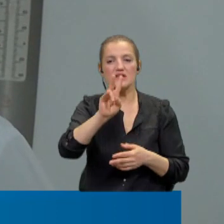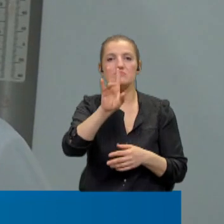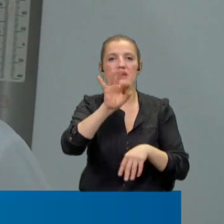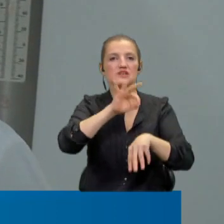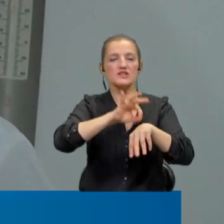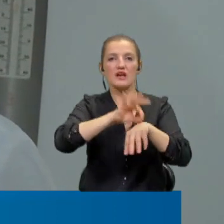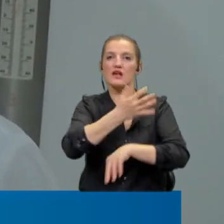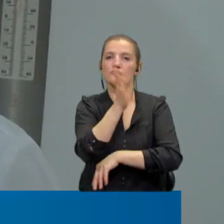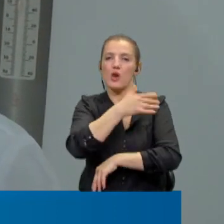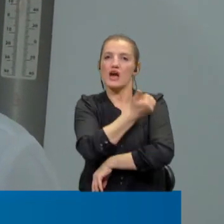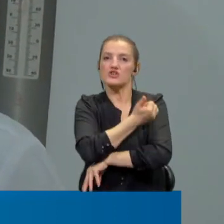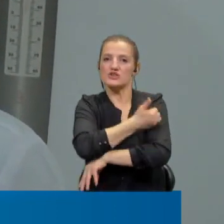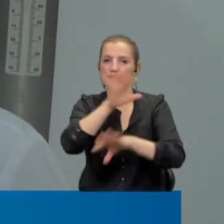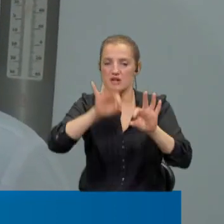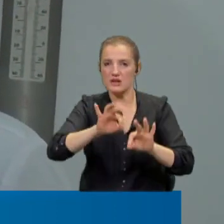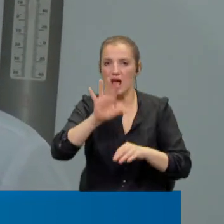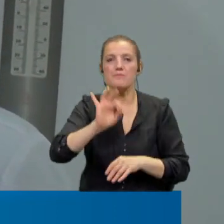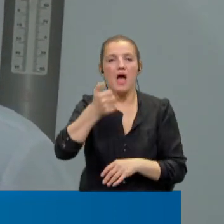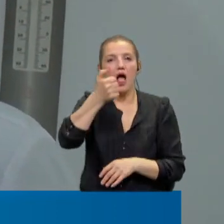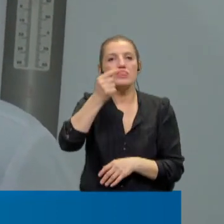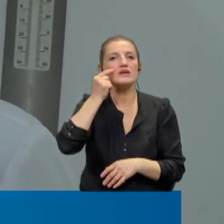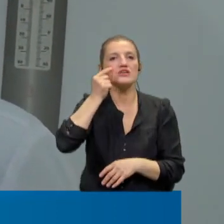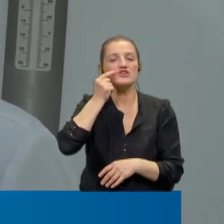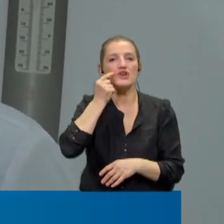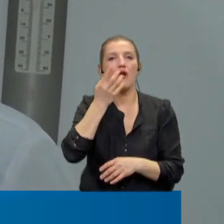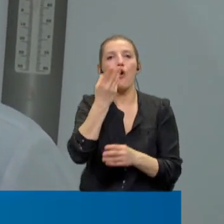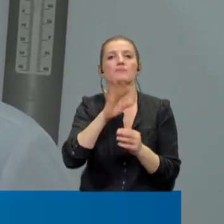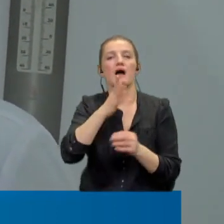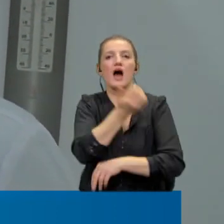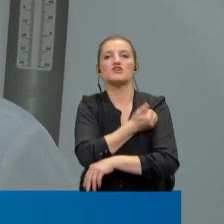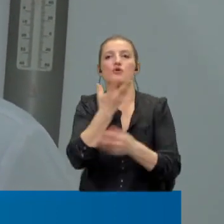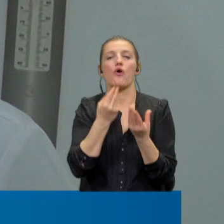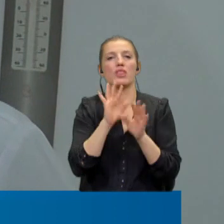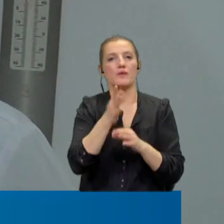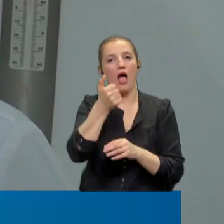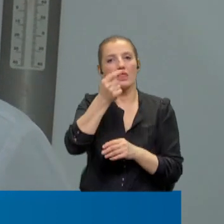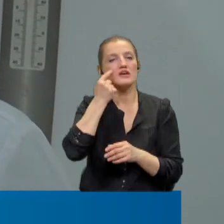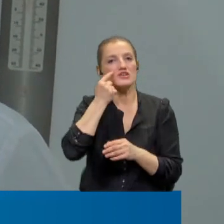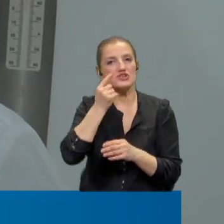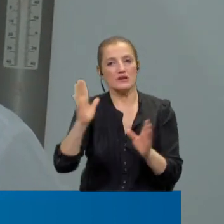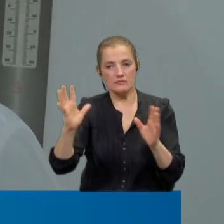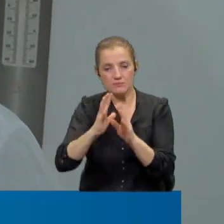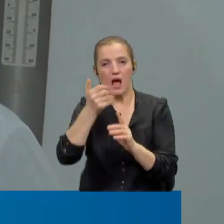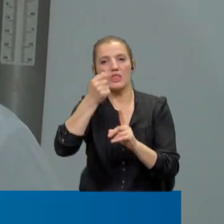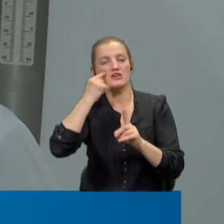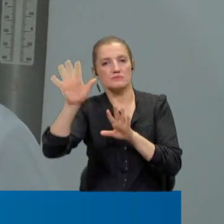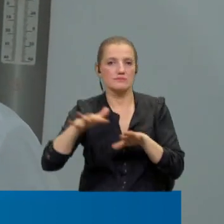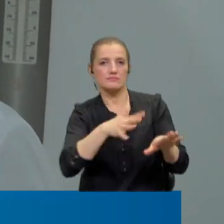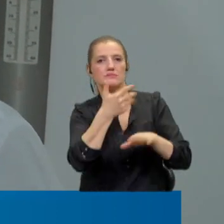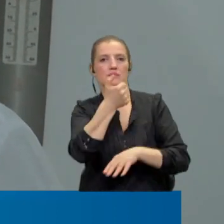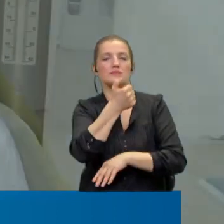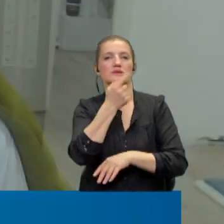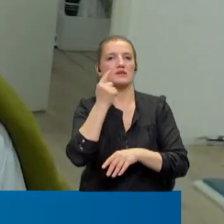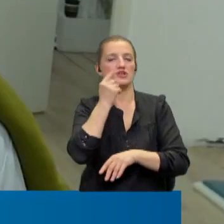25 dakika sonra açmaya başlayacak hemen altı kişi toplanmadan aşılama yapmıyoruz diye söyleyince o da hicretten yapmaz yapmak yapmanız lazım